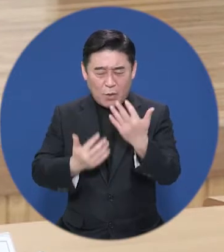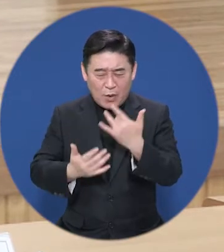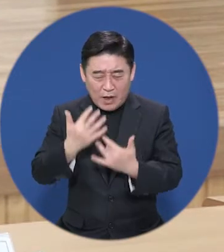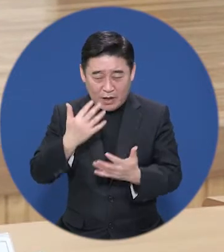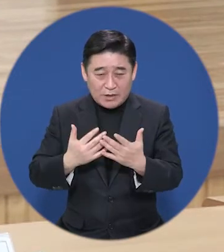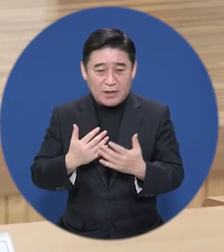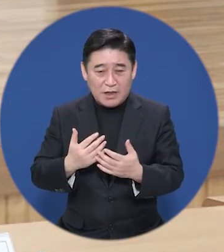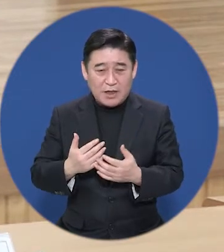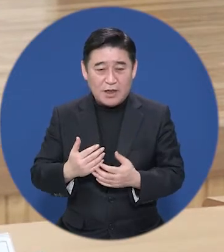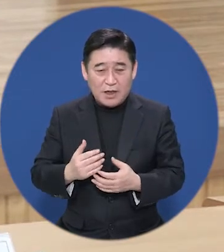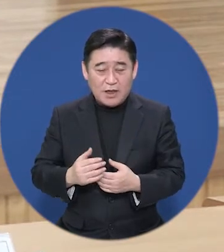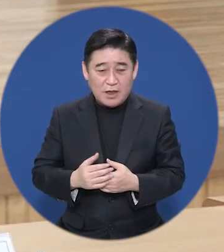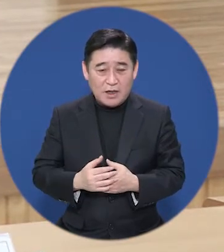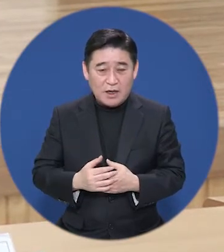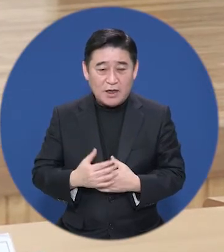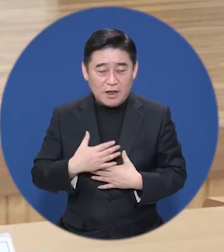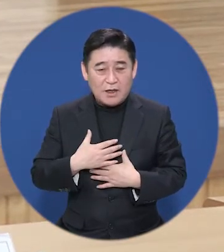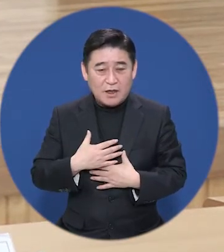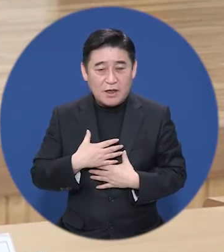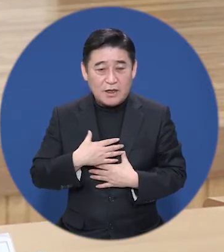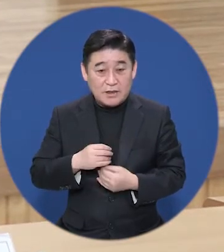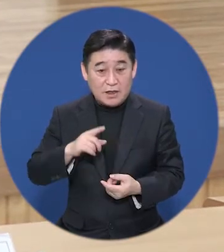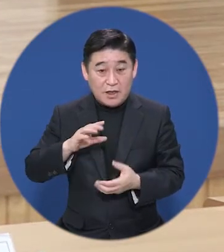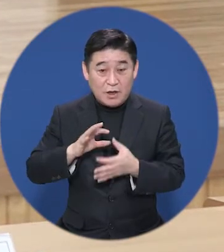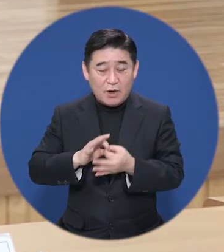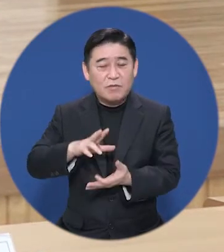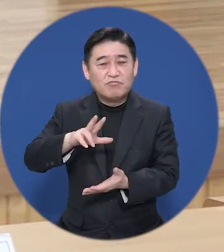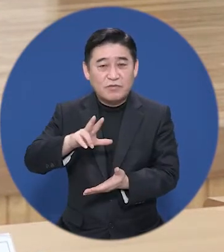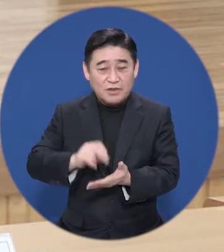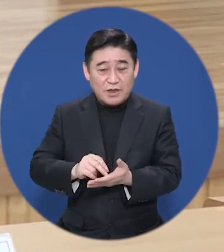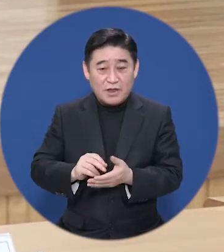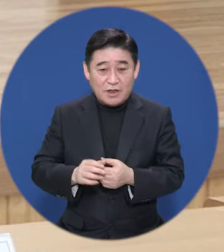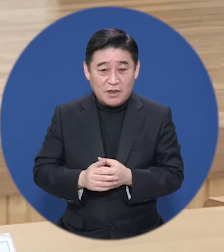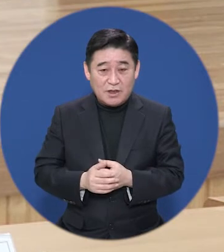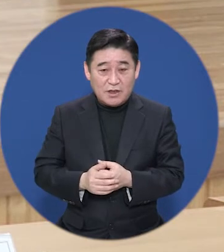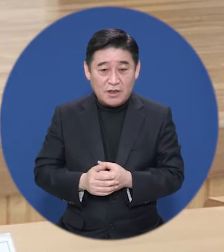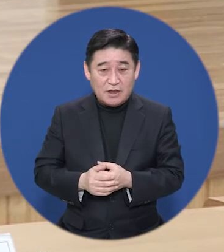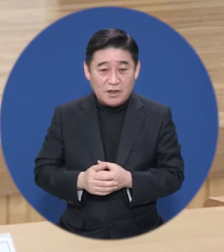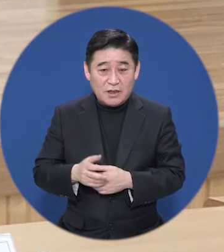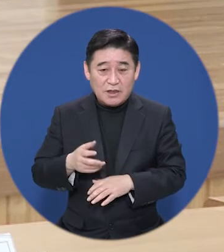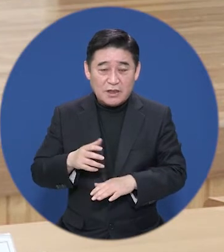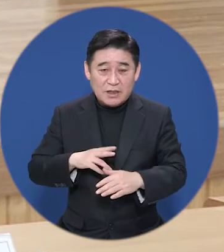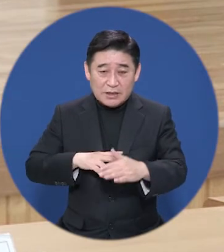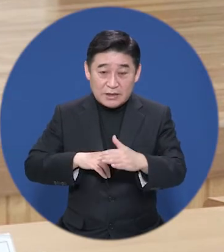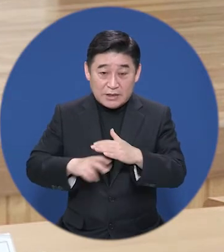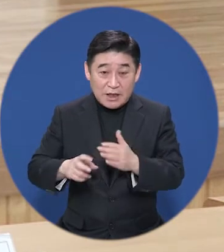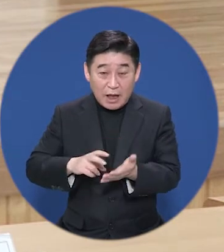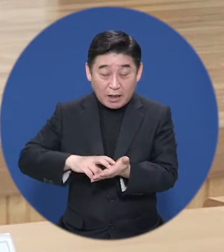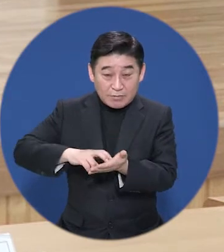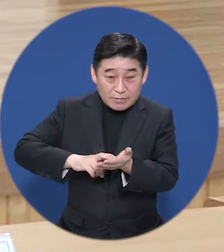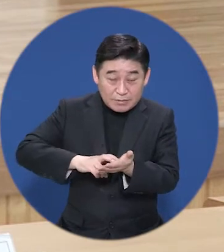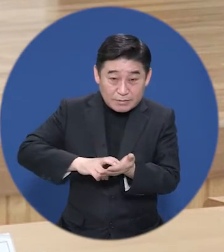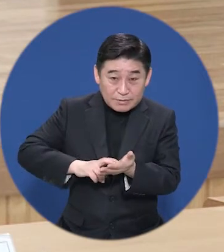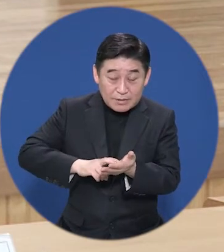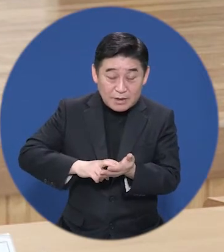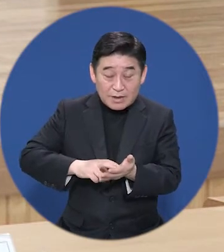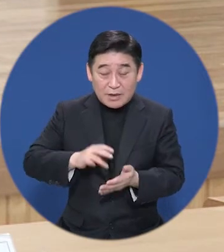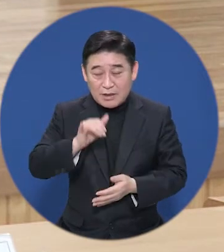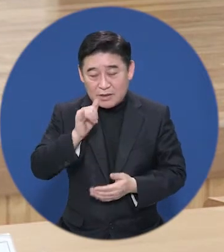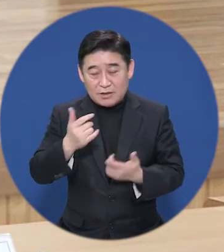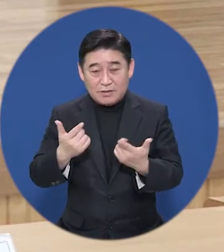화재 네, 그런 이제 문제점이 있습니다. 안전에 관한 문제. 아까 우리 또 존경하는 정재범 부위원장이